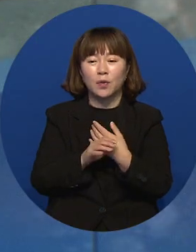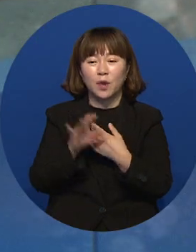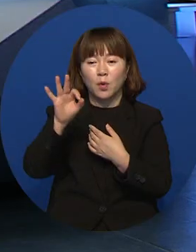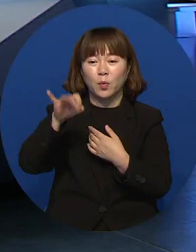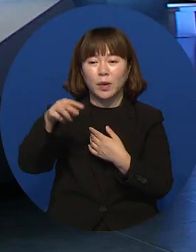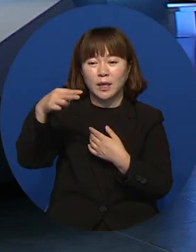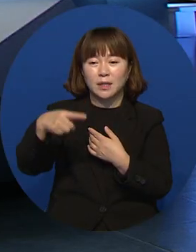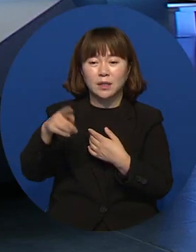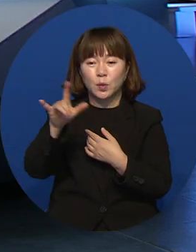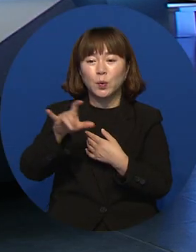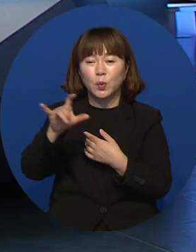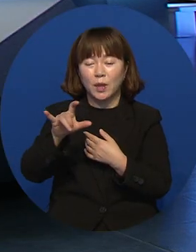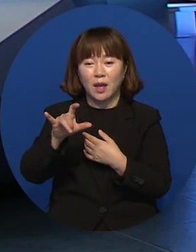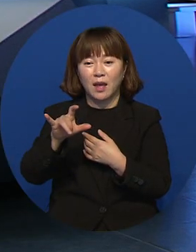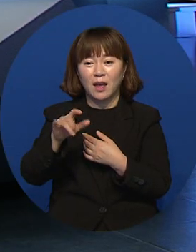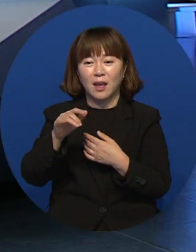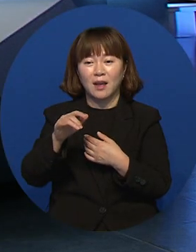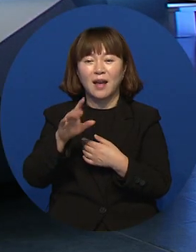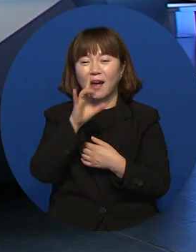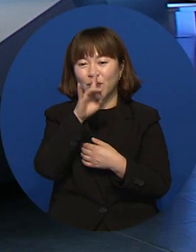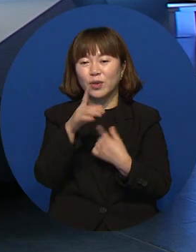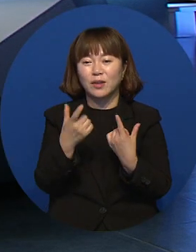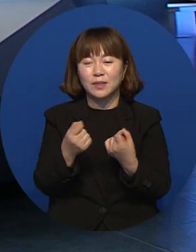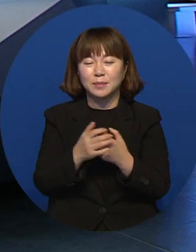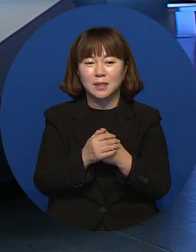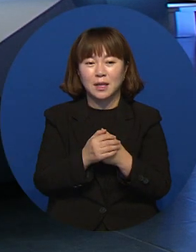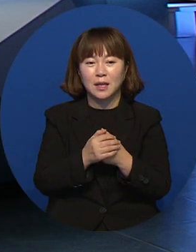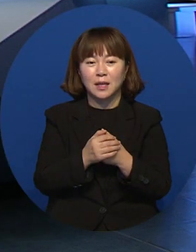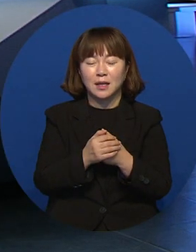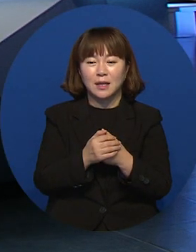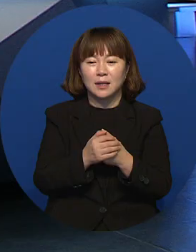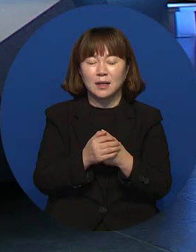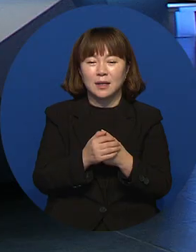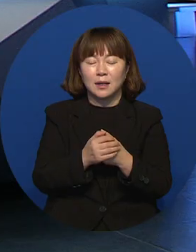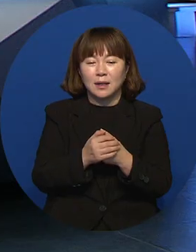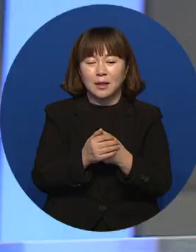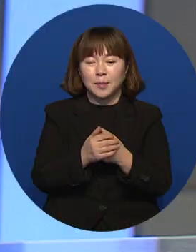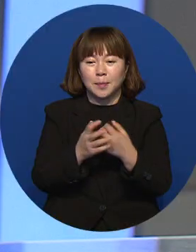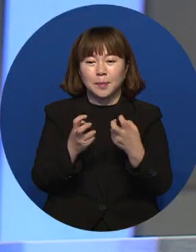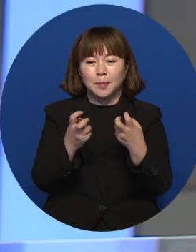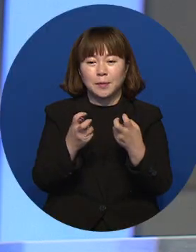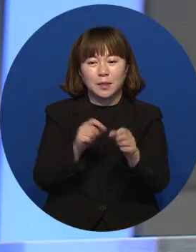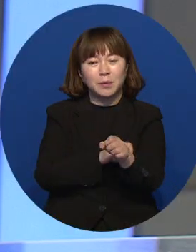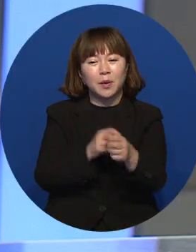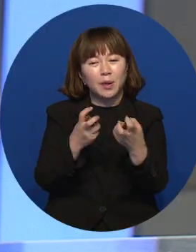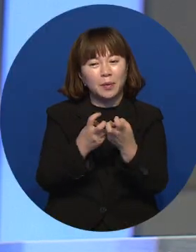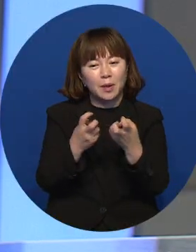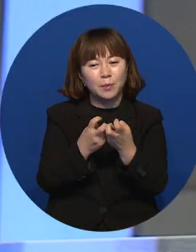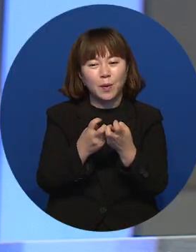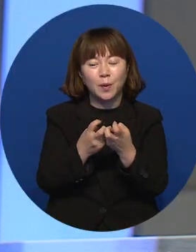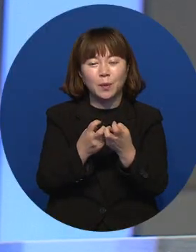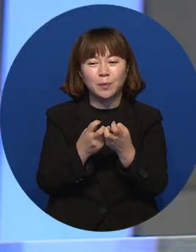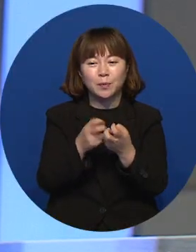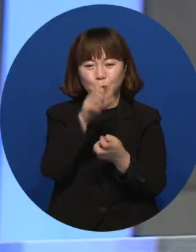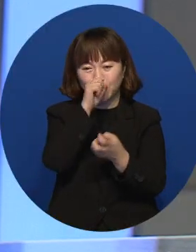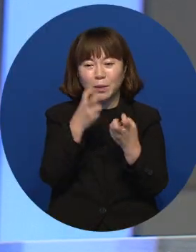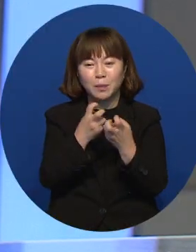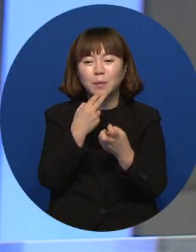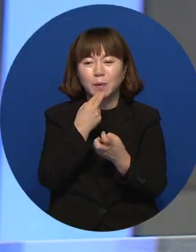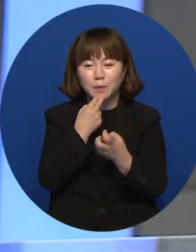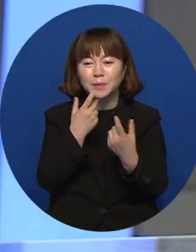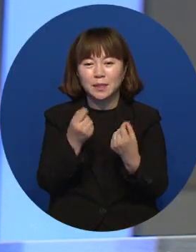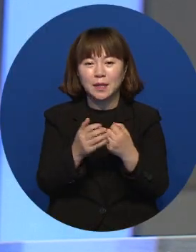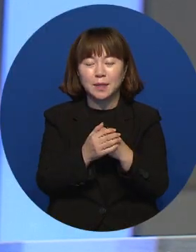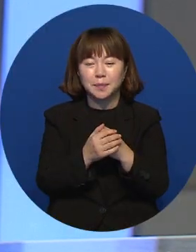솔직히 방법은 없는것 같습니다 그렇지만 이제 저희가 좀 개인 방 옆 개념 하고 또